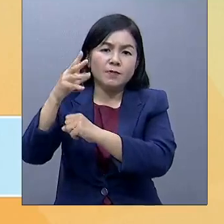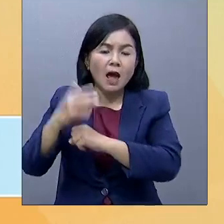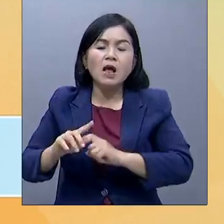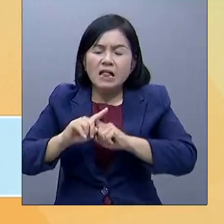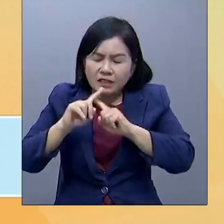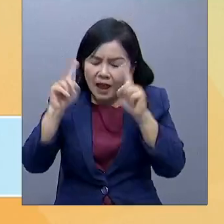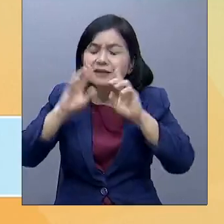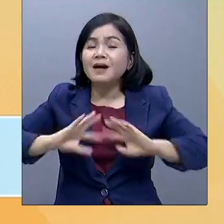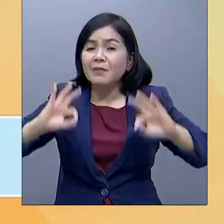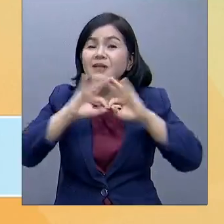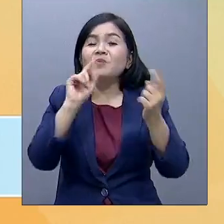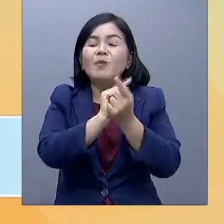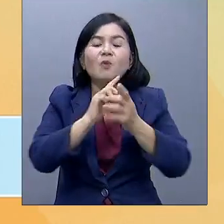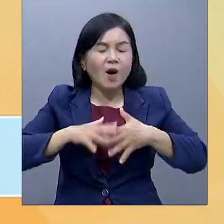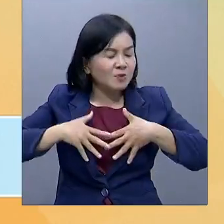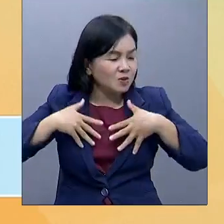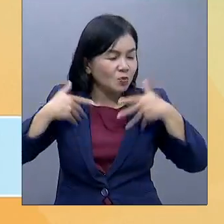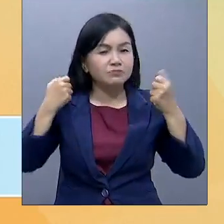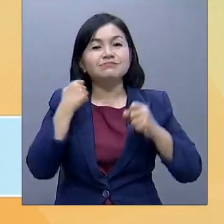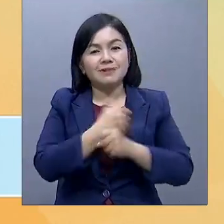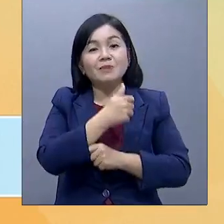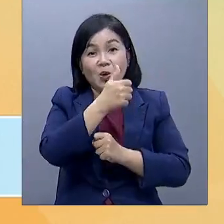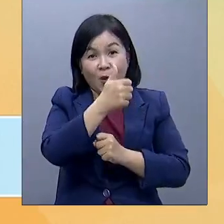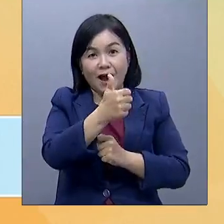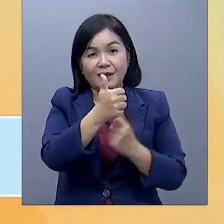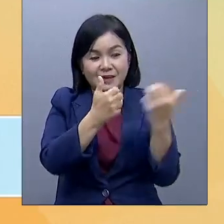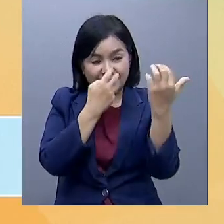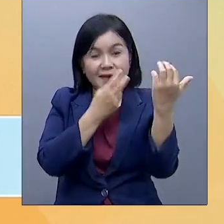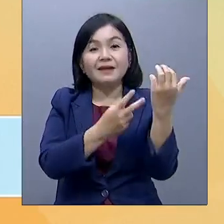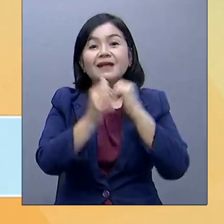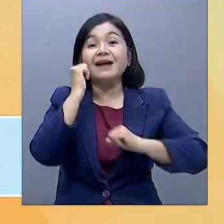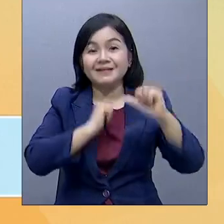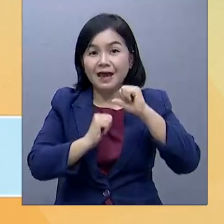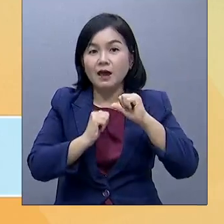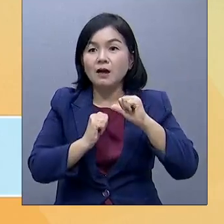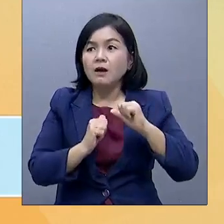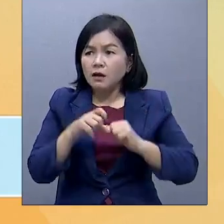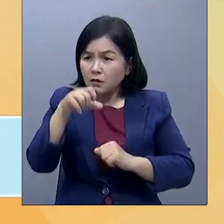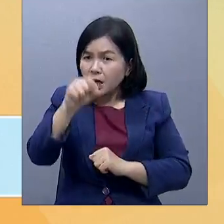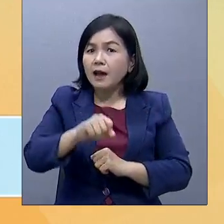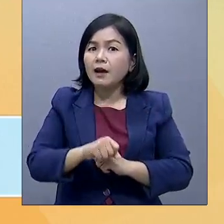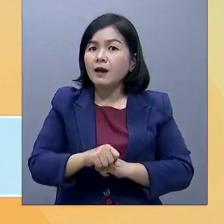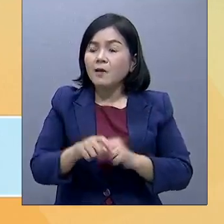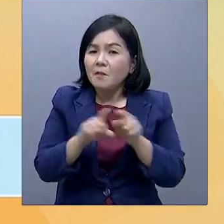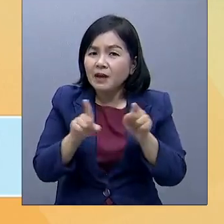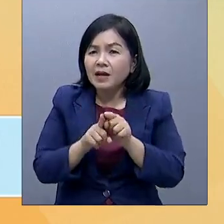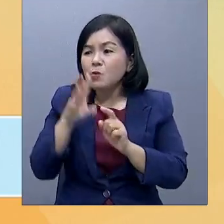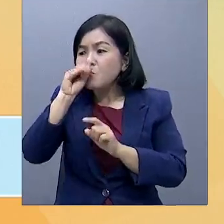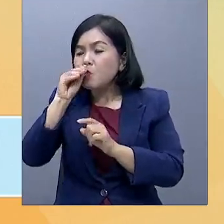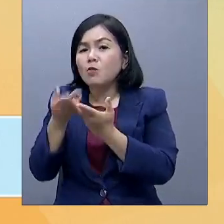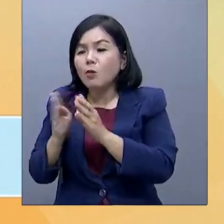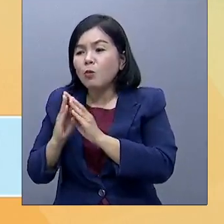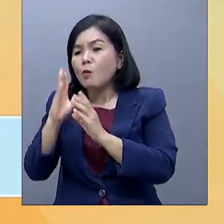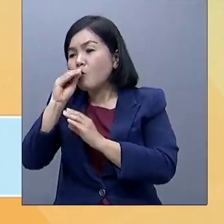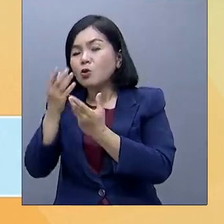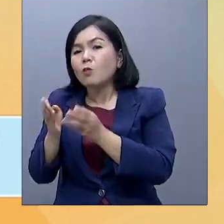ความสุขกับอะไรแล้วก็ทำตรงนั้นไปอันนี้มันก็ที่สุดแล้ว จริงๆมันก็สะท้อน ชีวิตแล้ว บางทีเวลาพูดกับแม่หรือว่ากับคนในครอบครัวเ